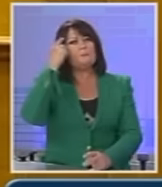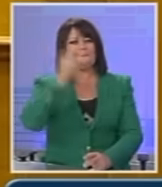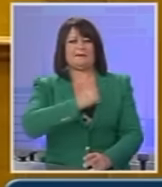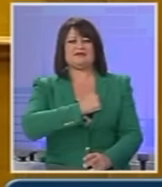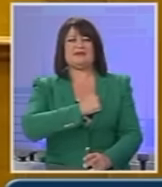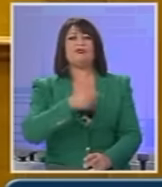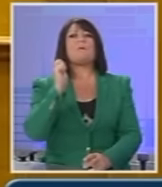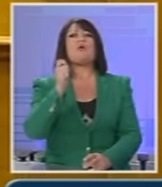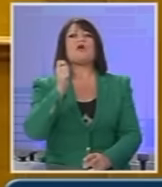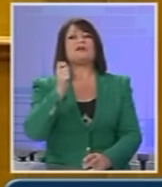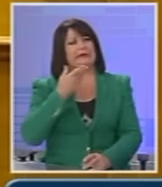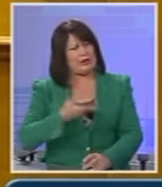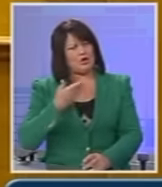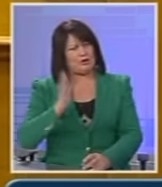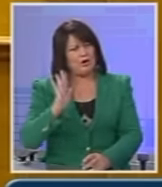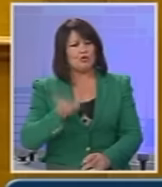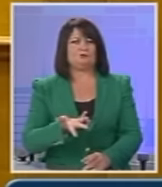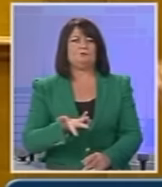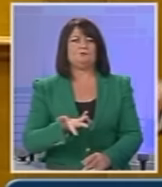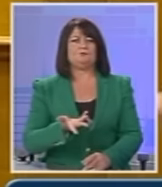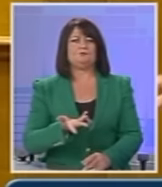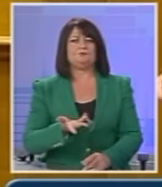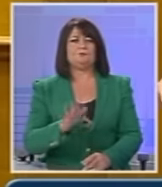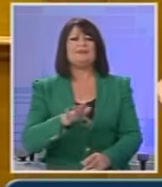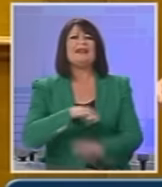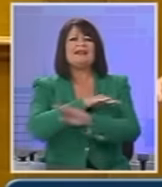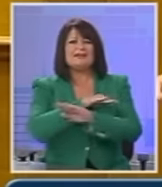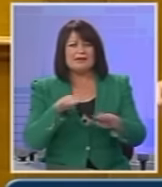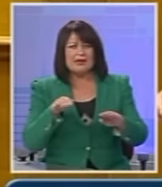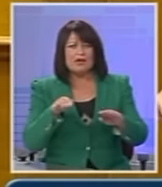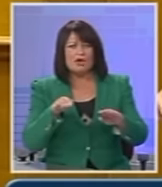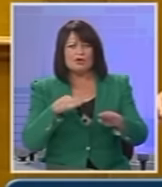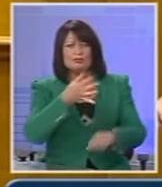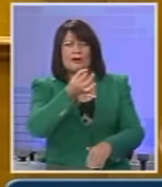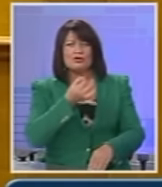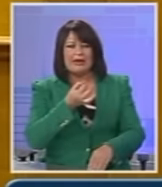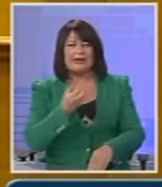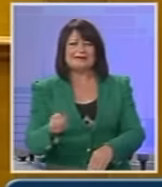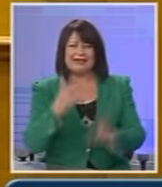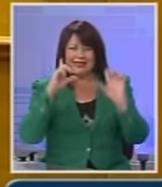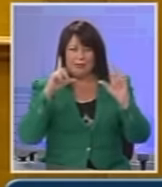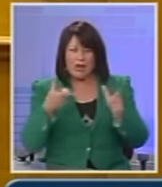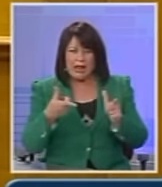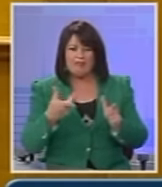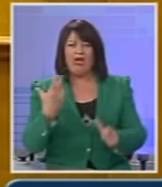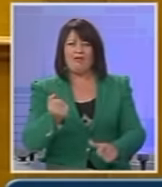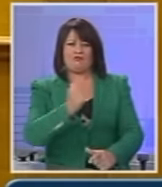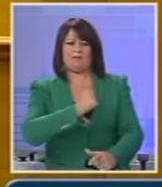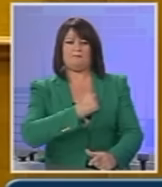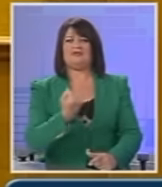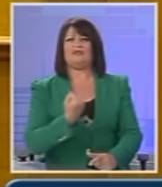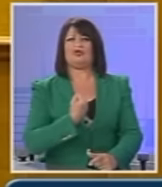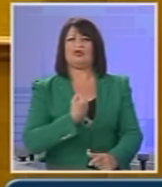πολιτικό στίγμα. Τελειώνω, κύριε Πρόεδρε. Για να τελειώνουμε με αυτό που θα αναφέρεστε στη Νέα Δημοκρατία. Εκφράζουμε τον